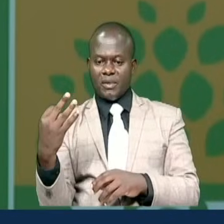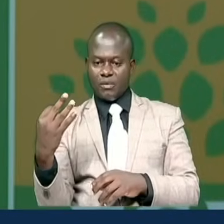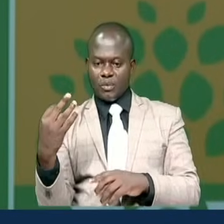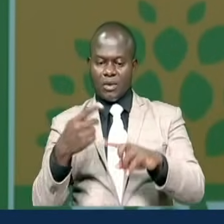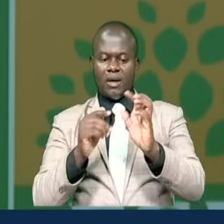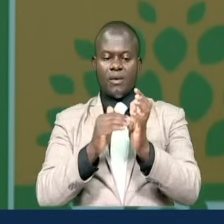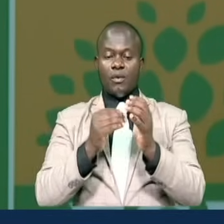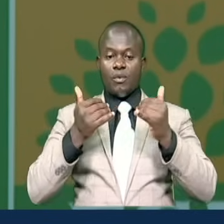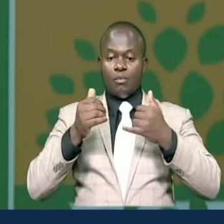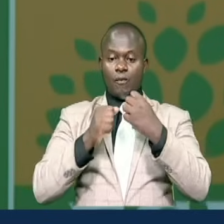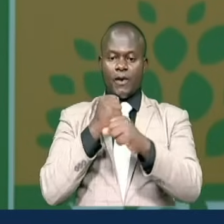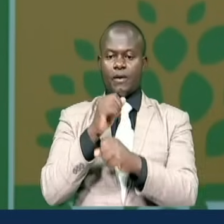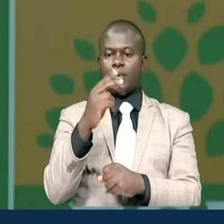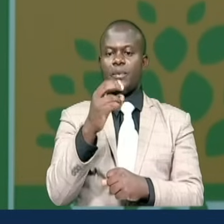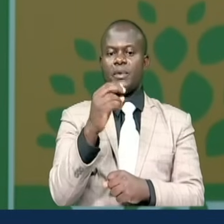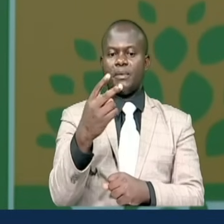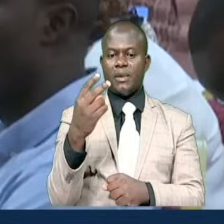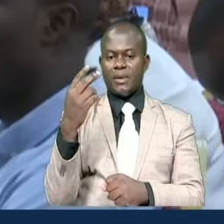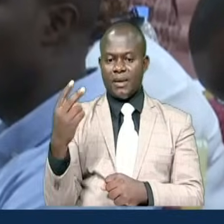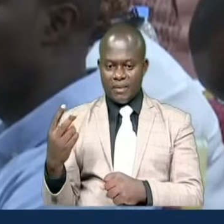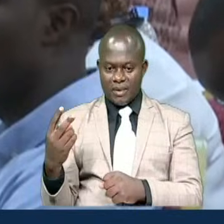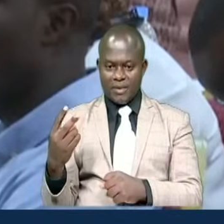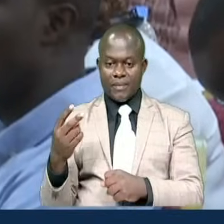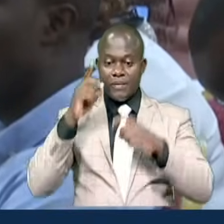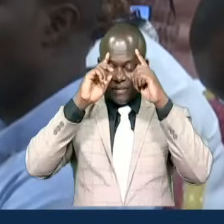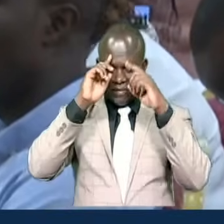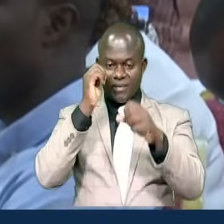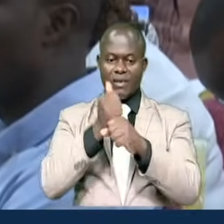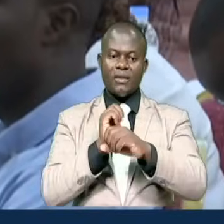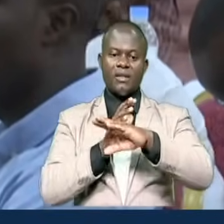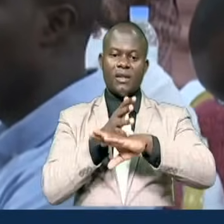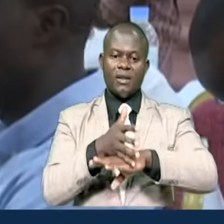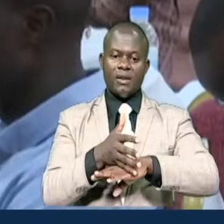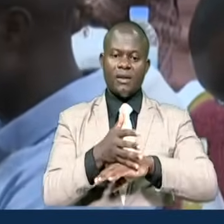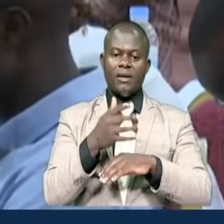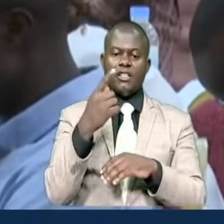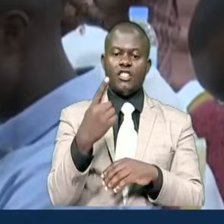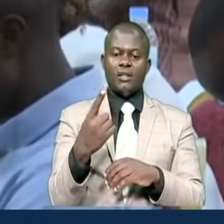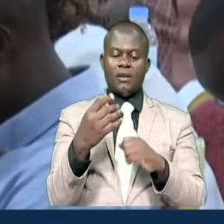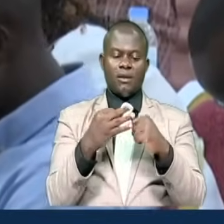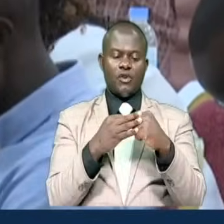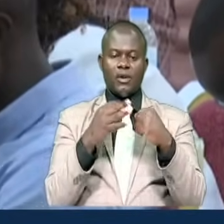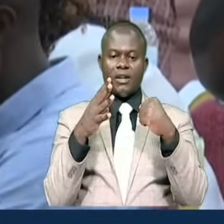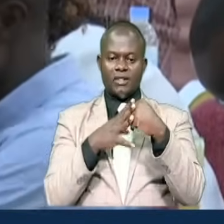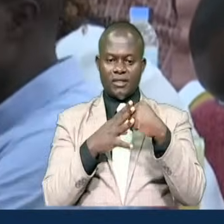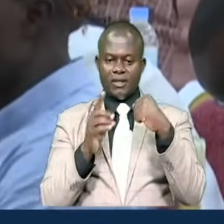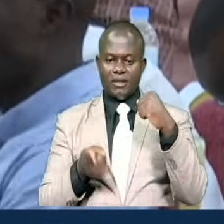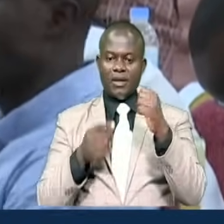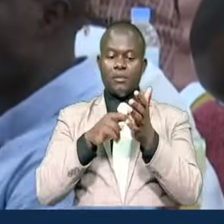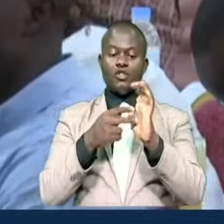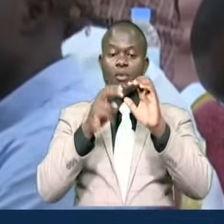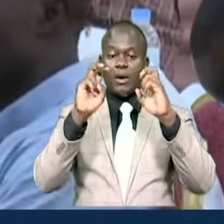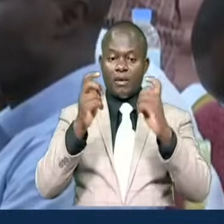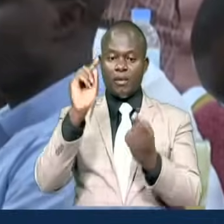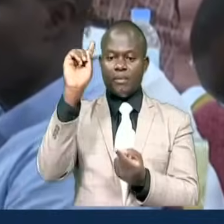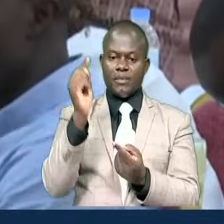ariko mu 2022 hahanzwe imirimo ibihumbi 189 bivuga ko